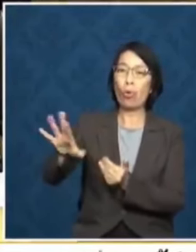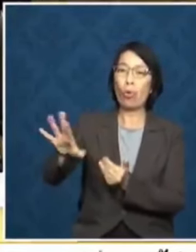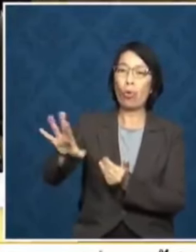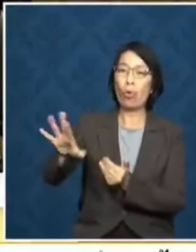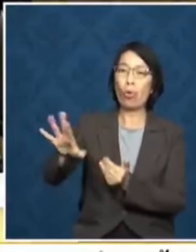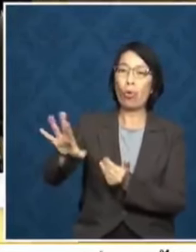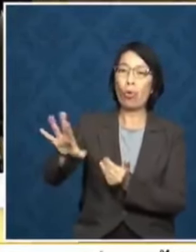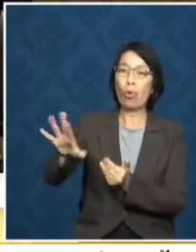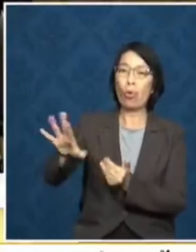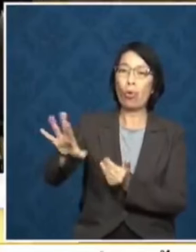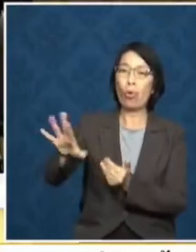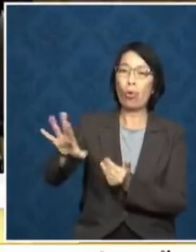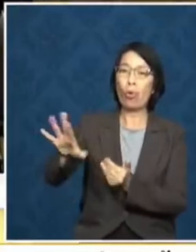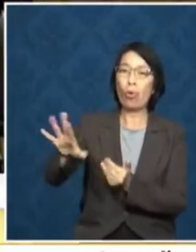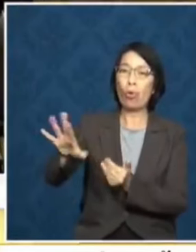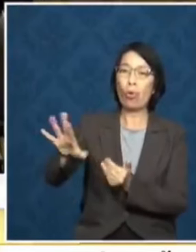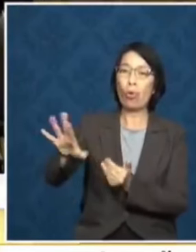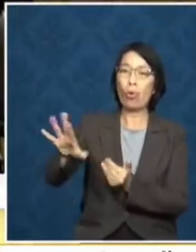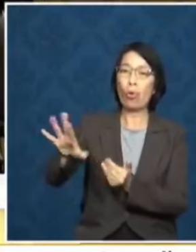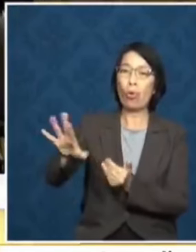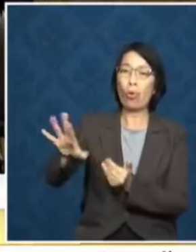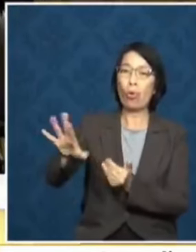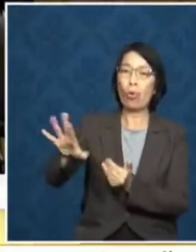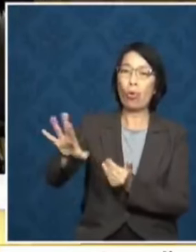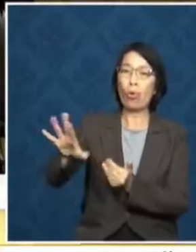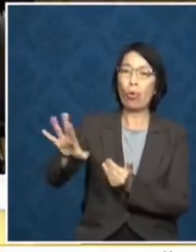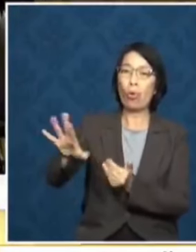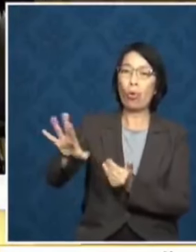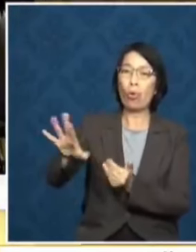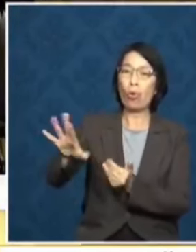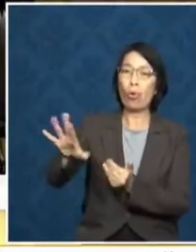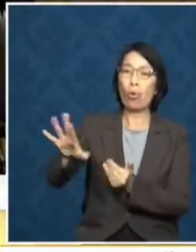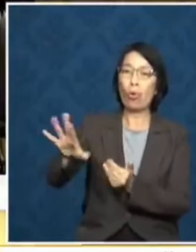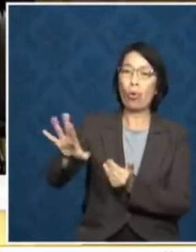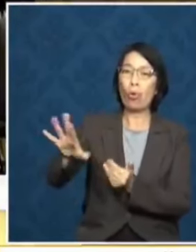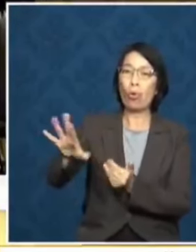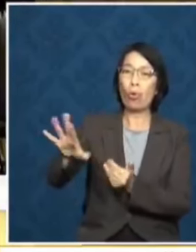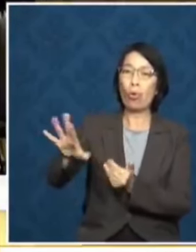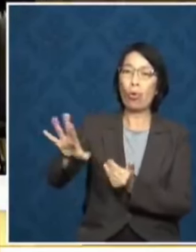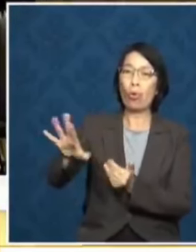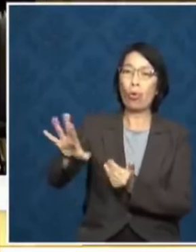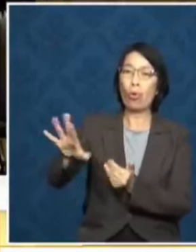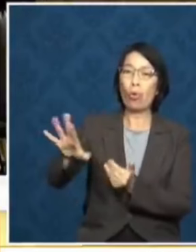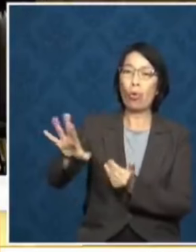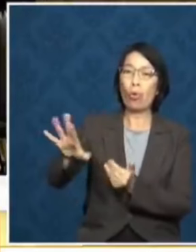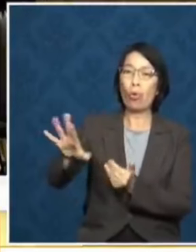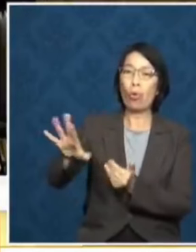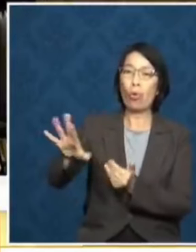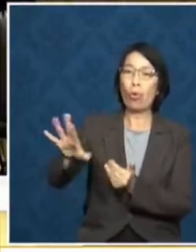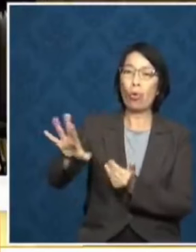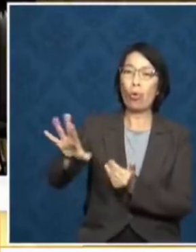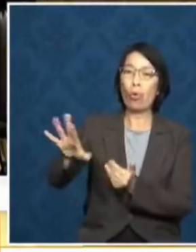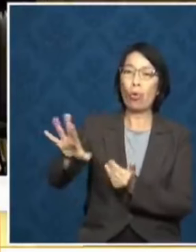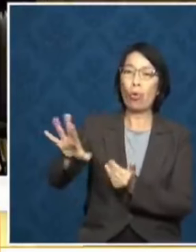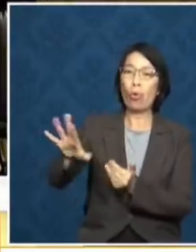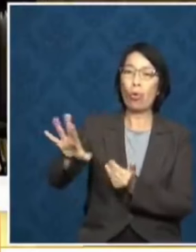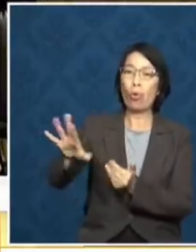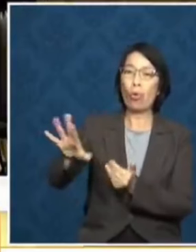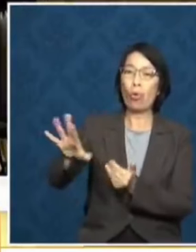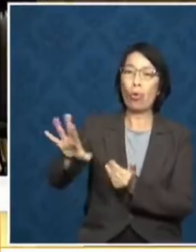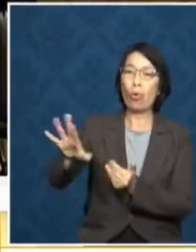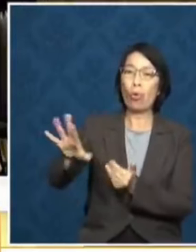นอแนวทางและร่างกฎหมายที่เป็นรูปธรรมในการคืนกองในการคืนธุรกิจกองทัพให้กับรัฐบาลคืนทุกอย่างให้กับประชา